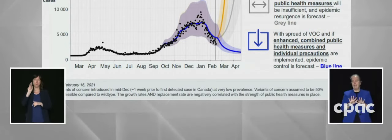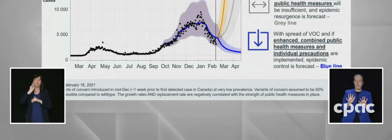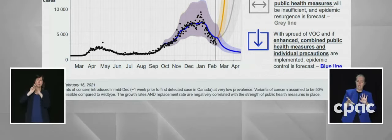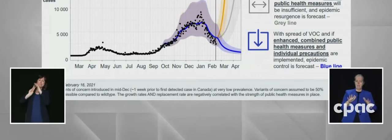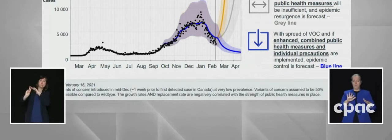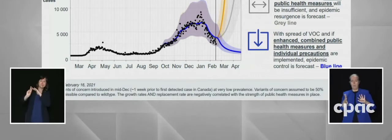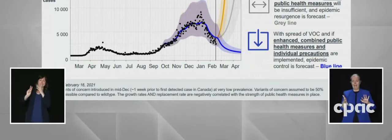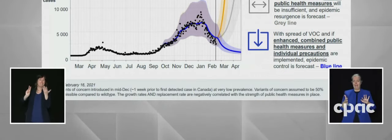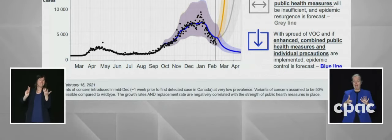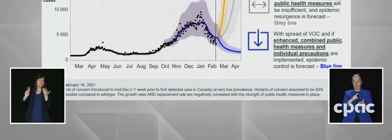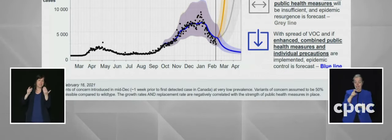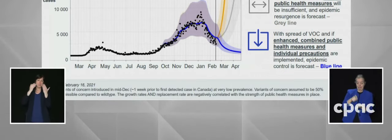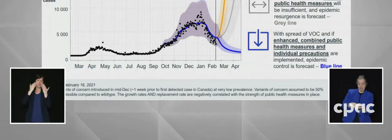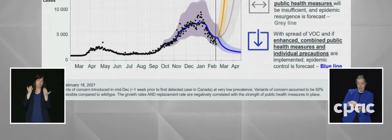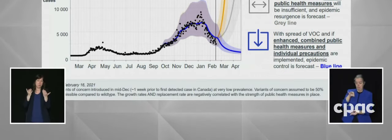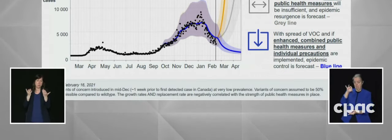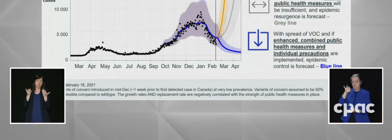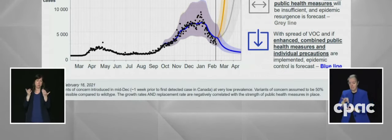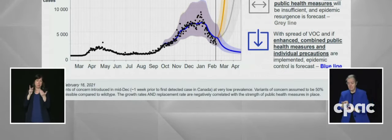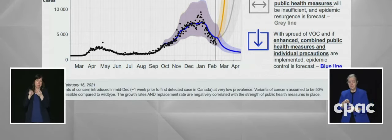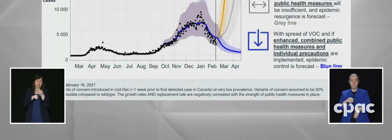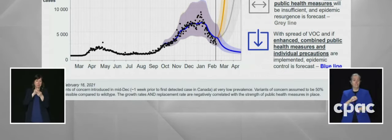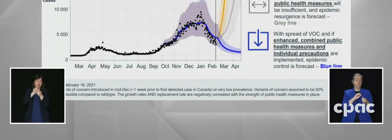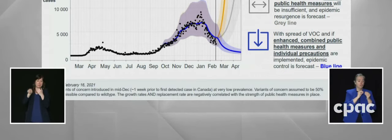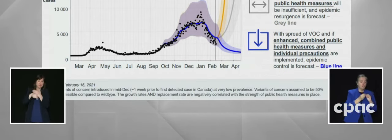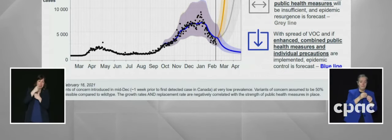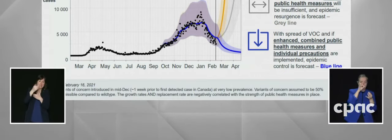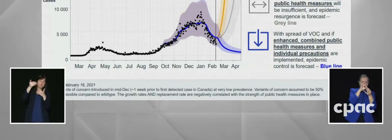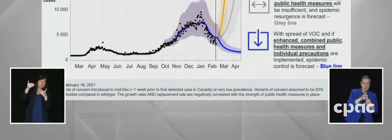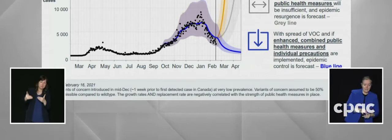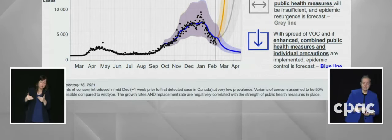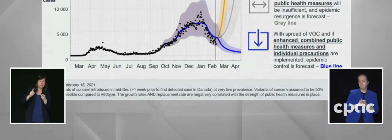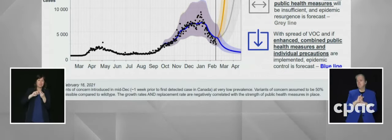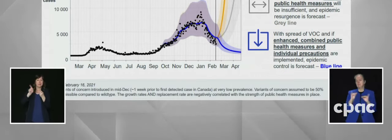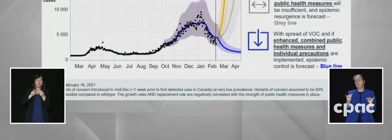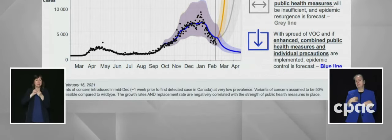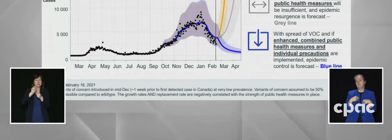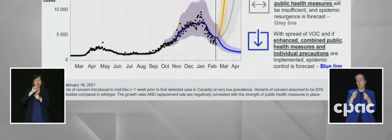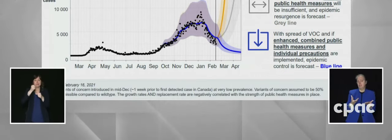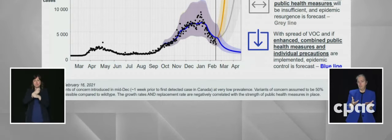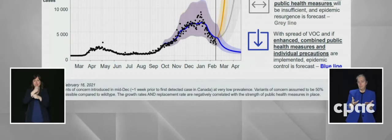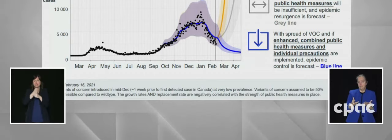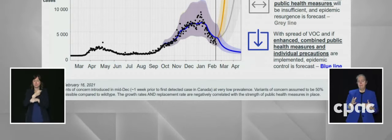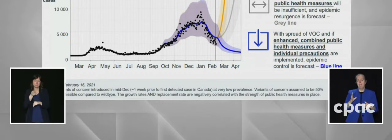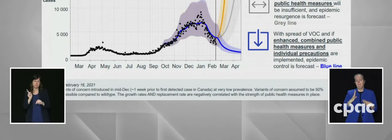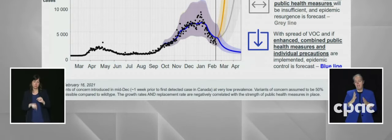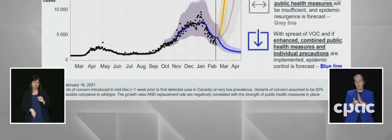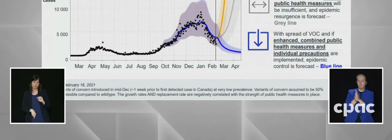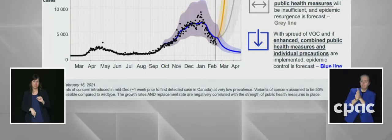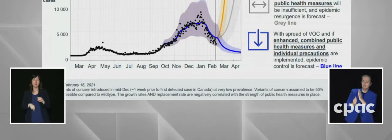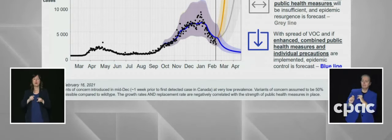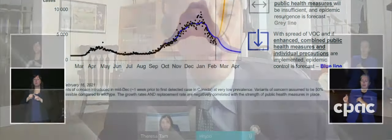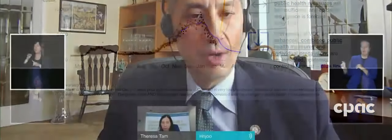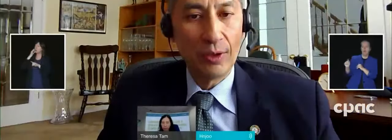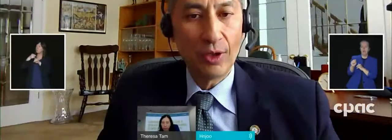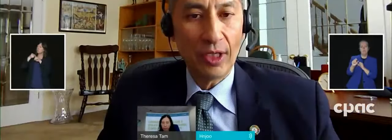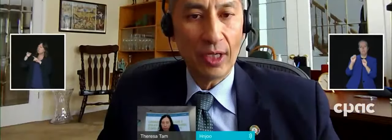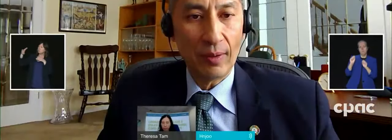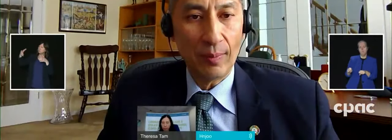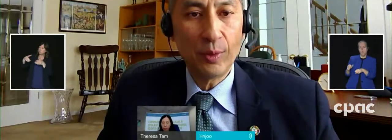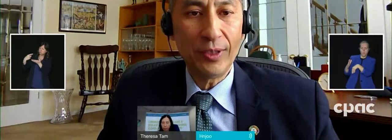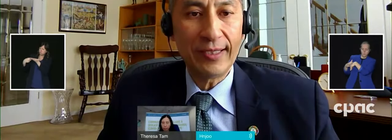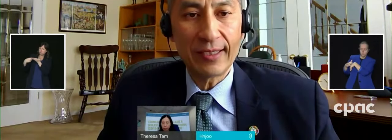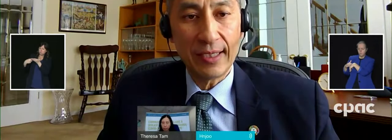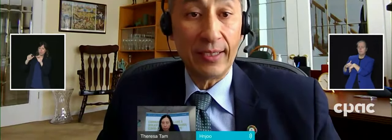vraiment donner une date exacte avec des chiffres, mais c'est sûr, on peut consulter avec nos experts et peut-être on peut